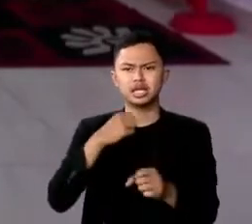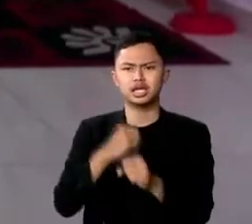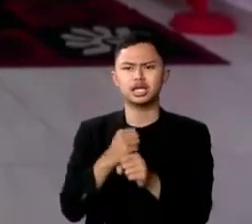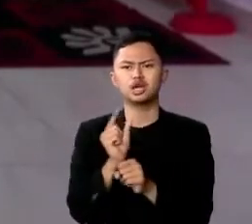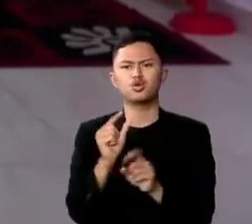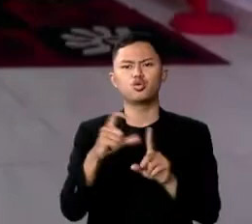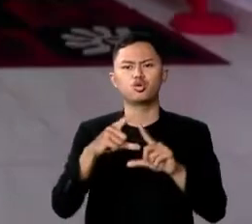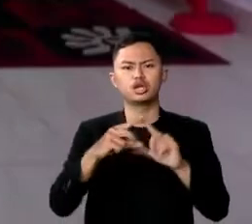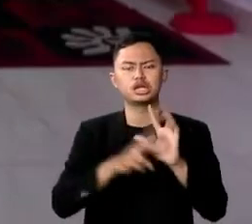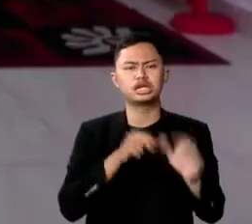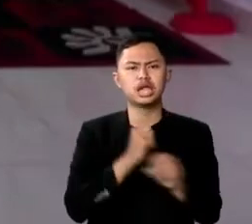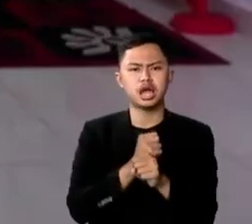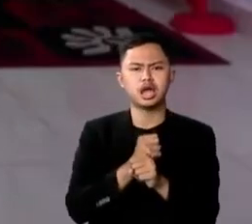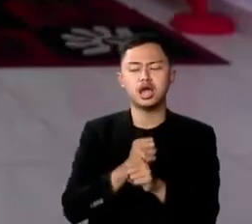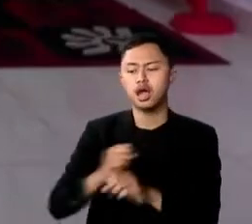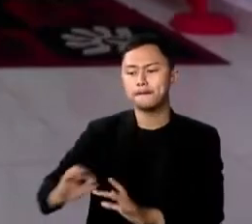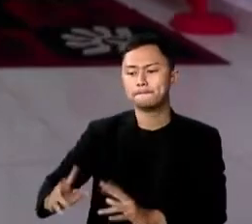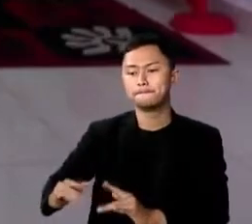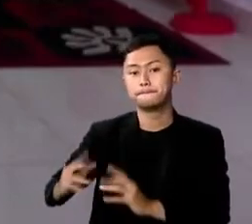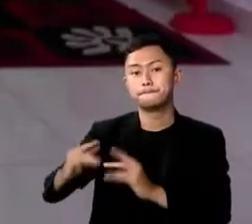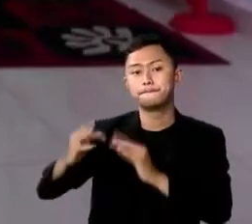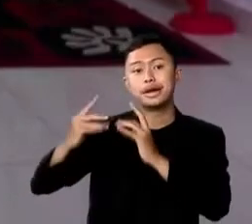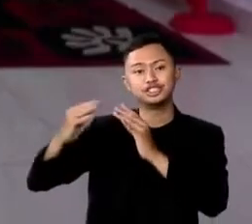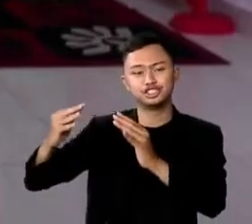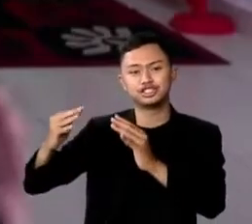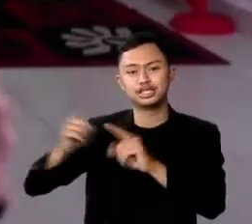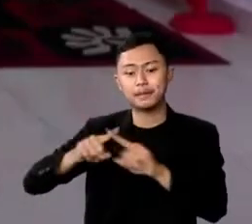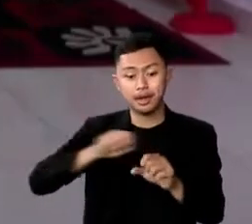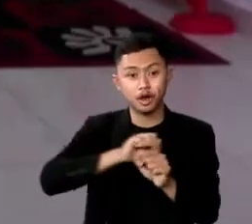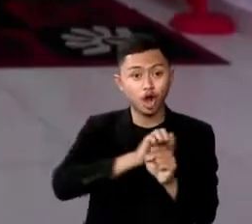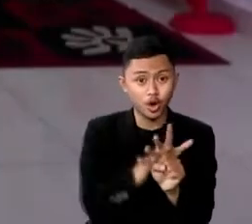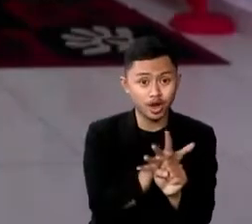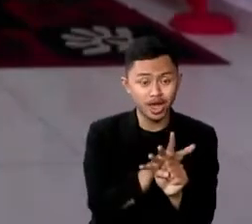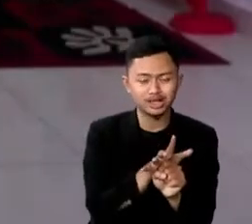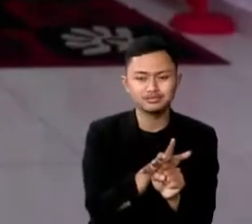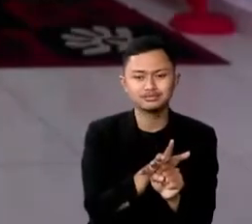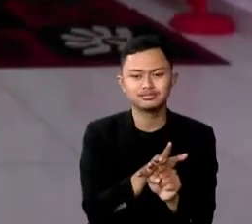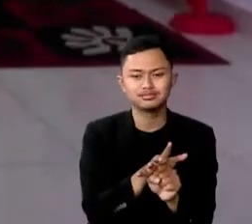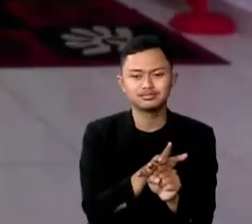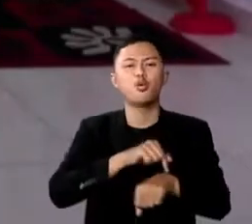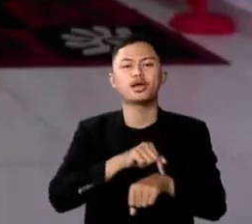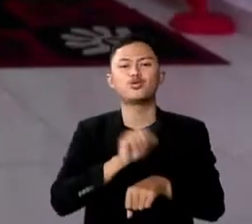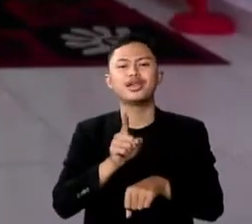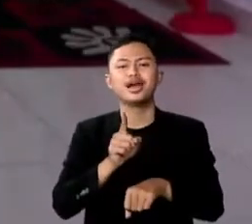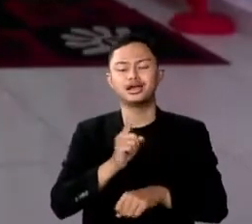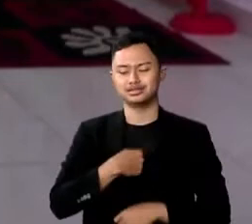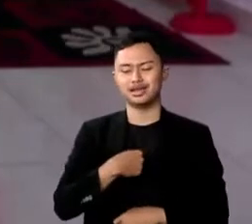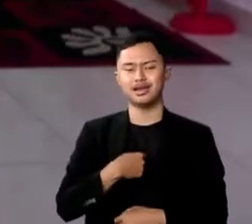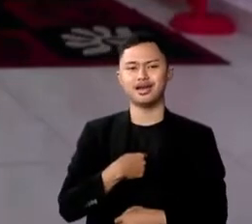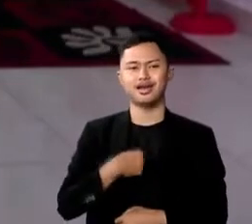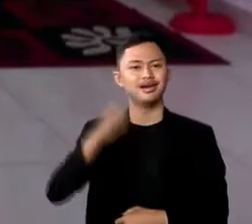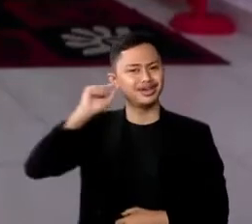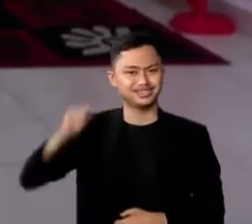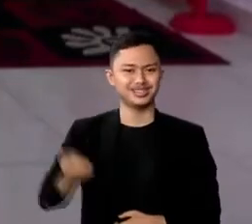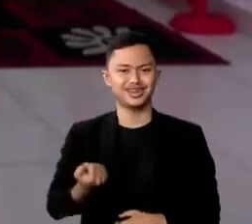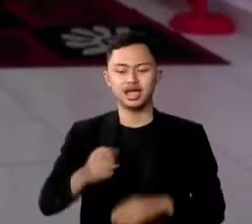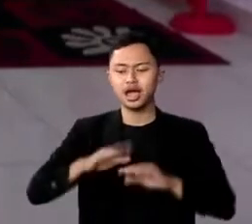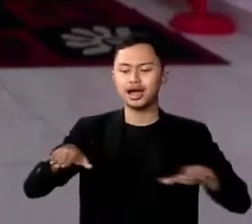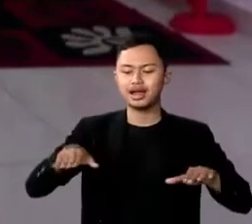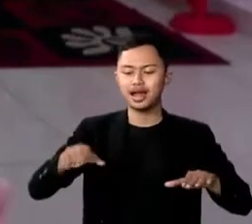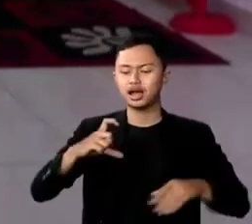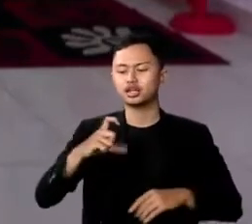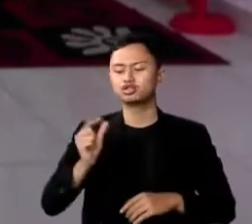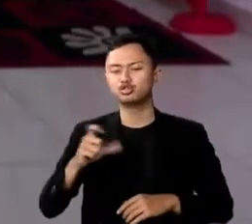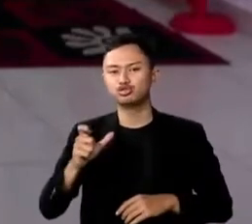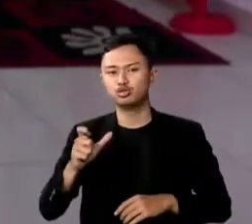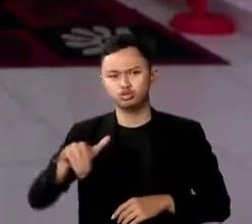gudang yang berantakan karena banjir Tapi jujur kan pandemi dengan ada-ada saya istri anak ada cucu